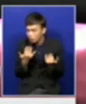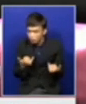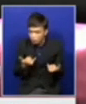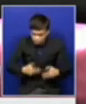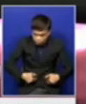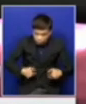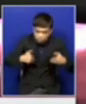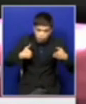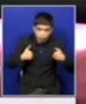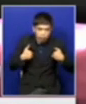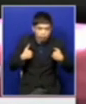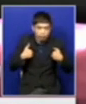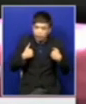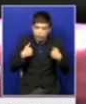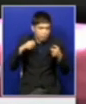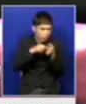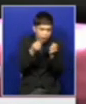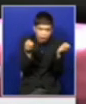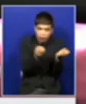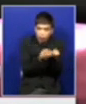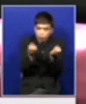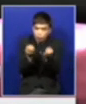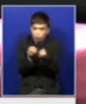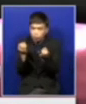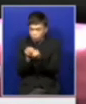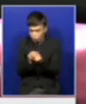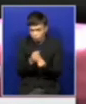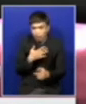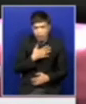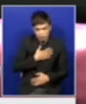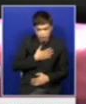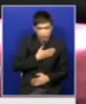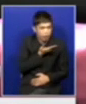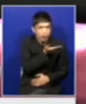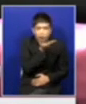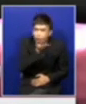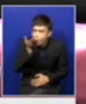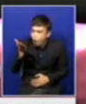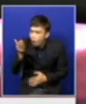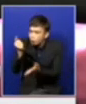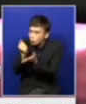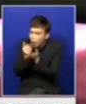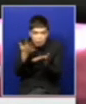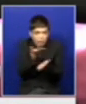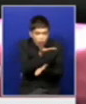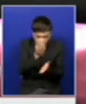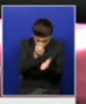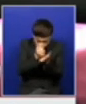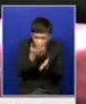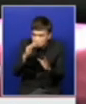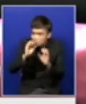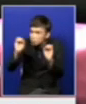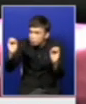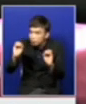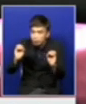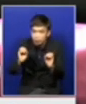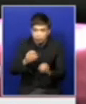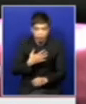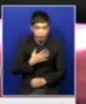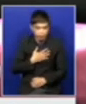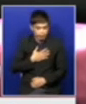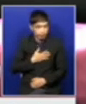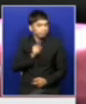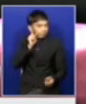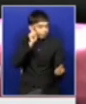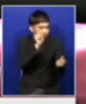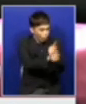ญหาที่เกิดขึ้นรวมถึงจะไปขอความช่วยเหลือจากใครก็ไม่มีดิฉันได้เข้าไปพบไปพูดคุยไปสอบถาม